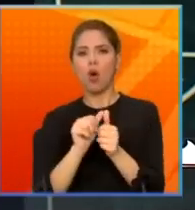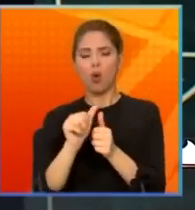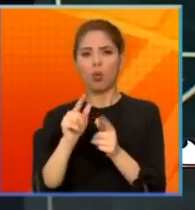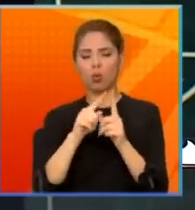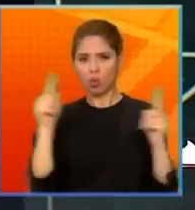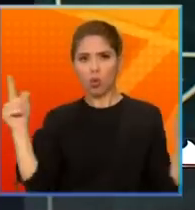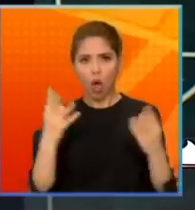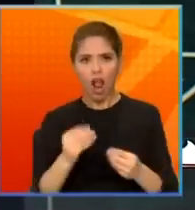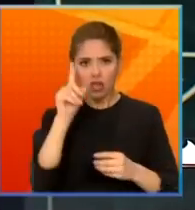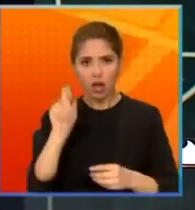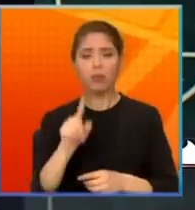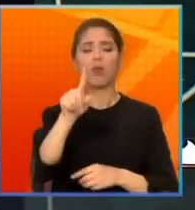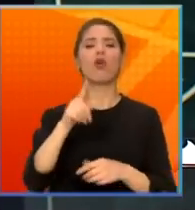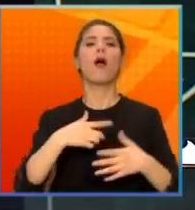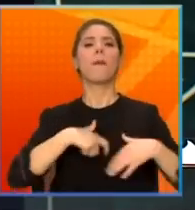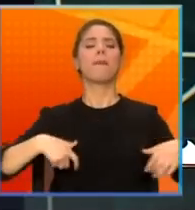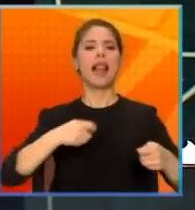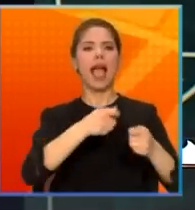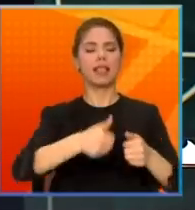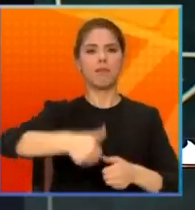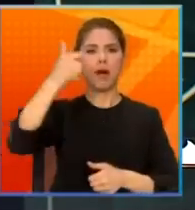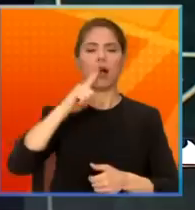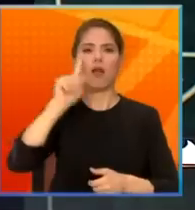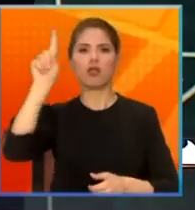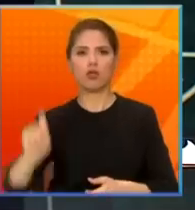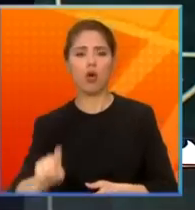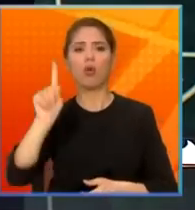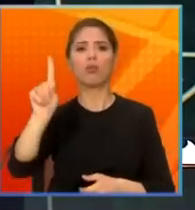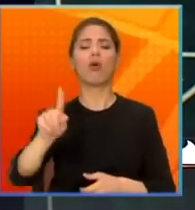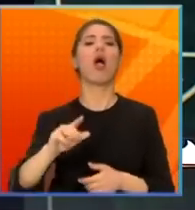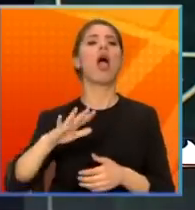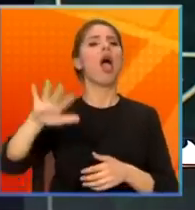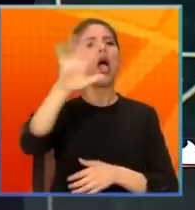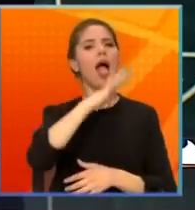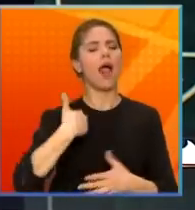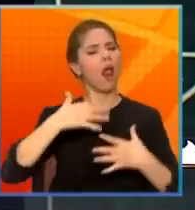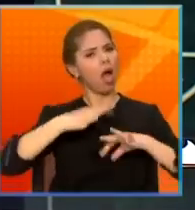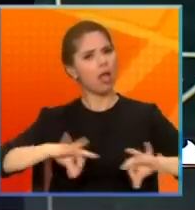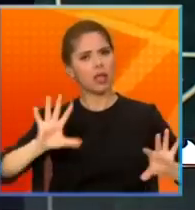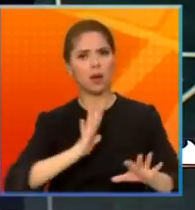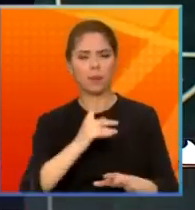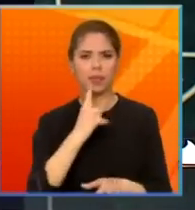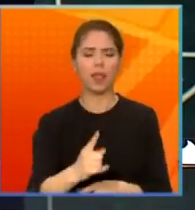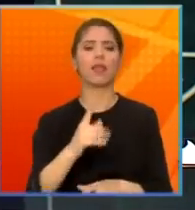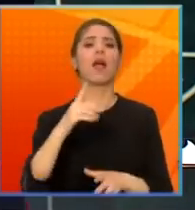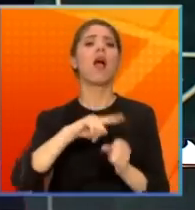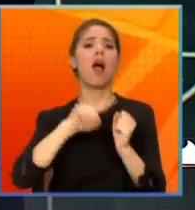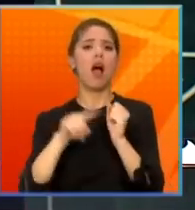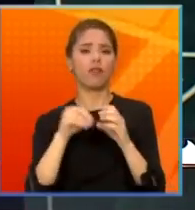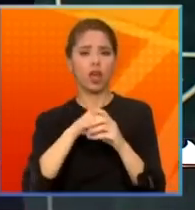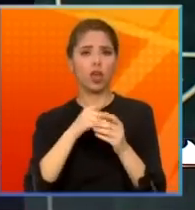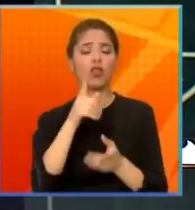o soru Milli Eğitim Bakanı Ziya Selçuk'a soruldu. Bakan Ziya Selçuk her senaryoya hazırlıklıyız dedi. Hafta içinde